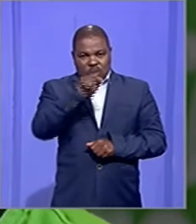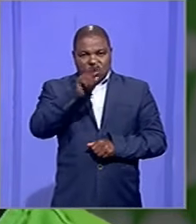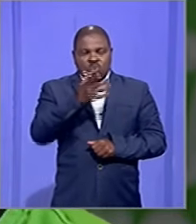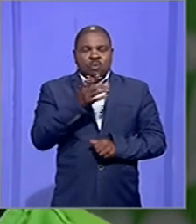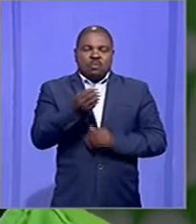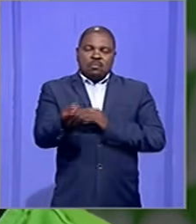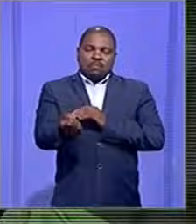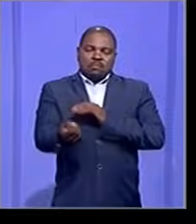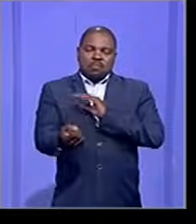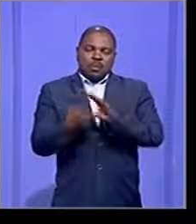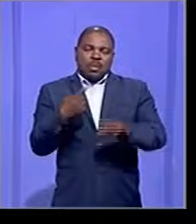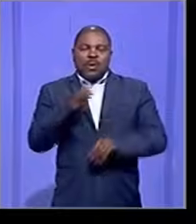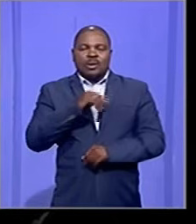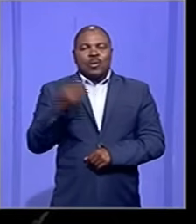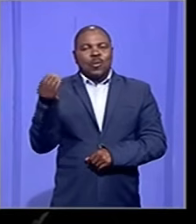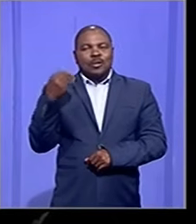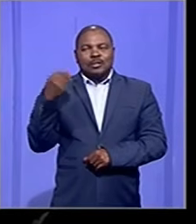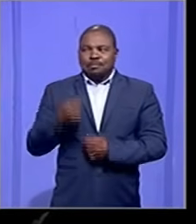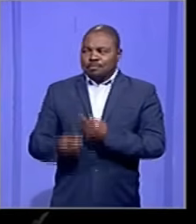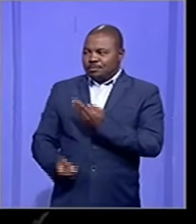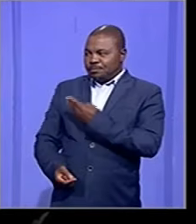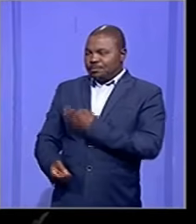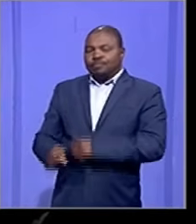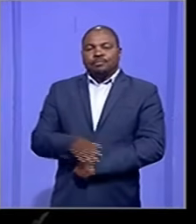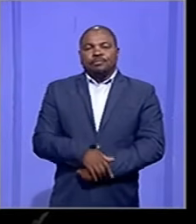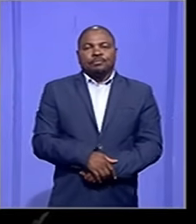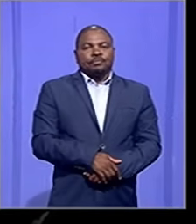ka mokgwa wa WhatsApp ke ao.